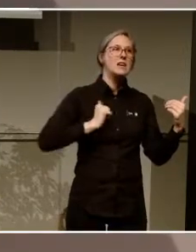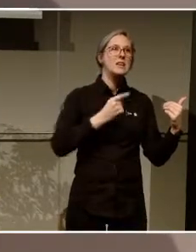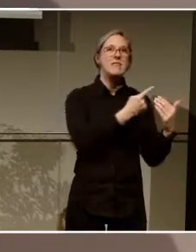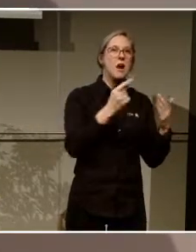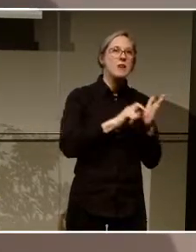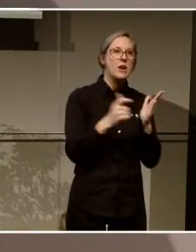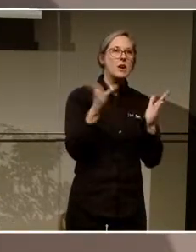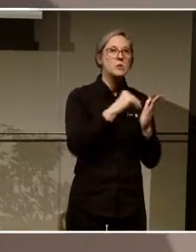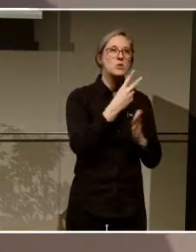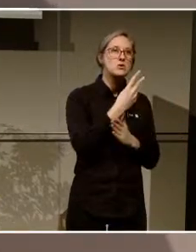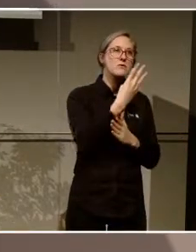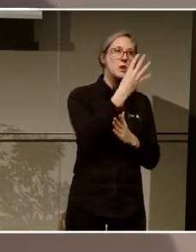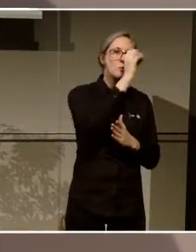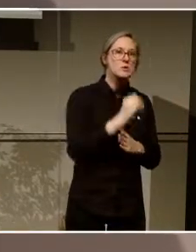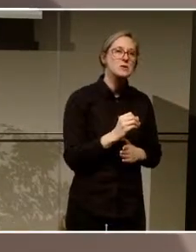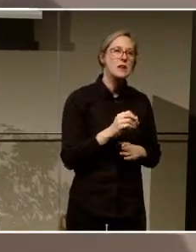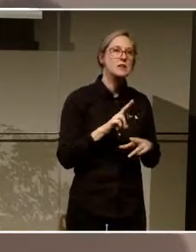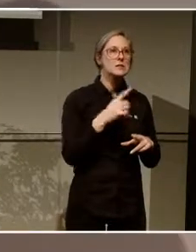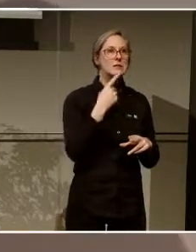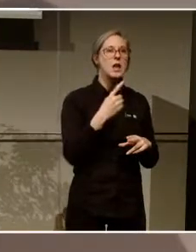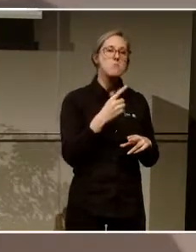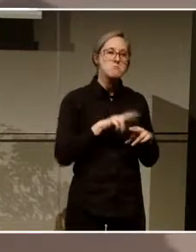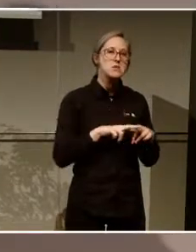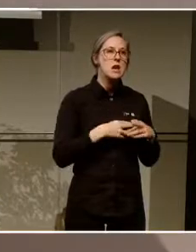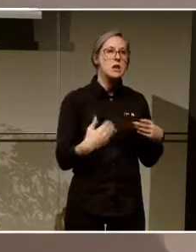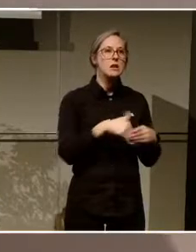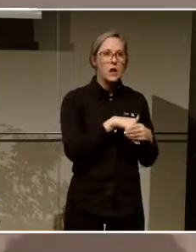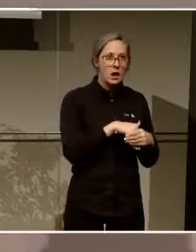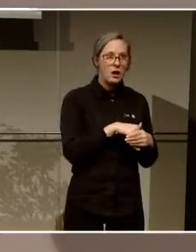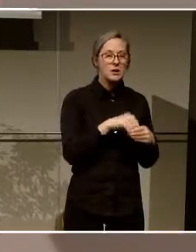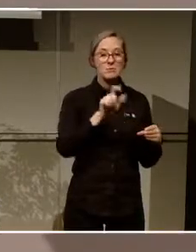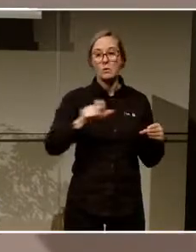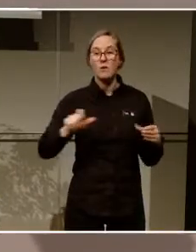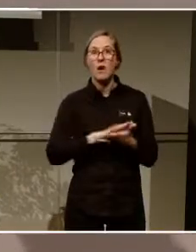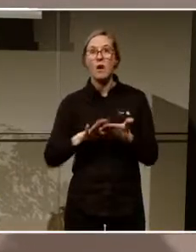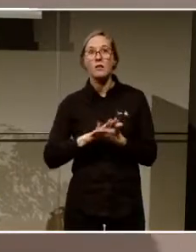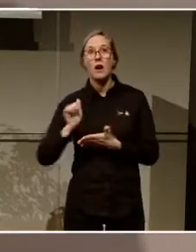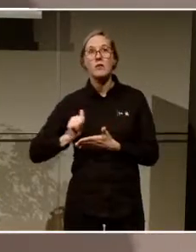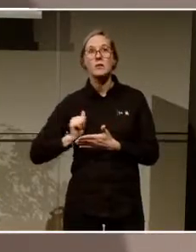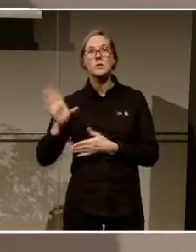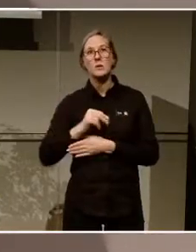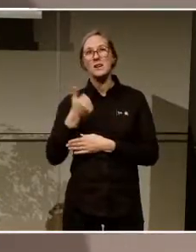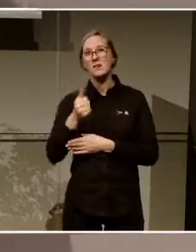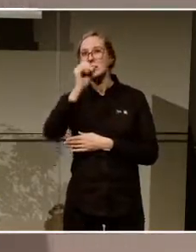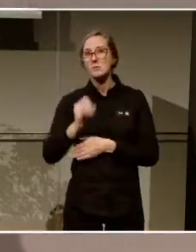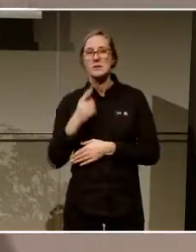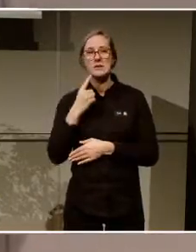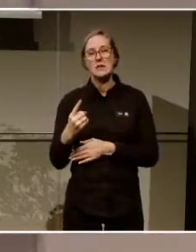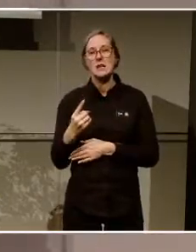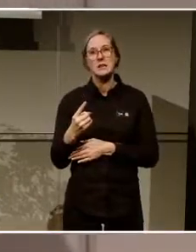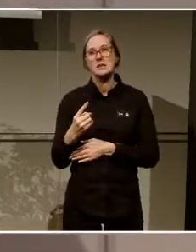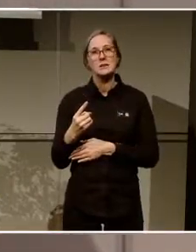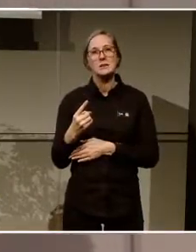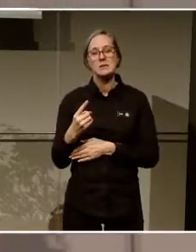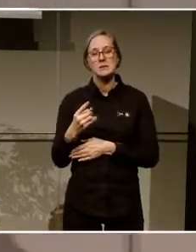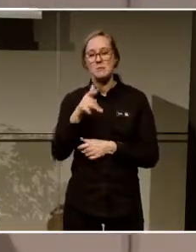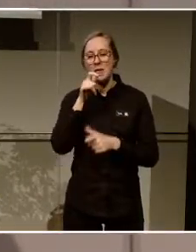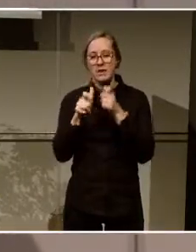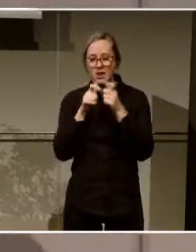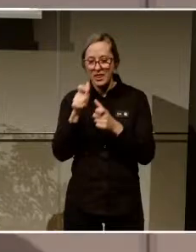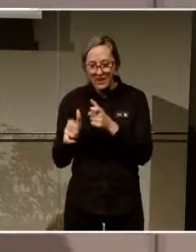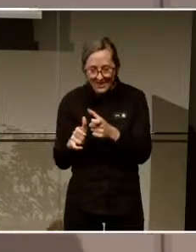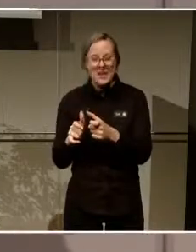det 24% som kände sig delaktiga och de som aldrig använde det så är det ju 6% som säger gud vad